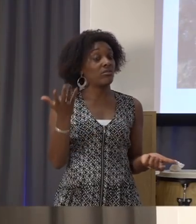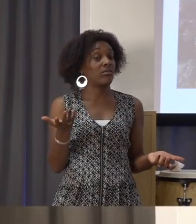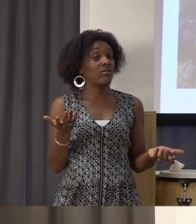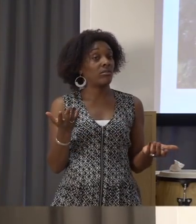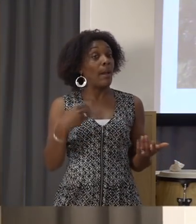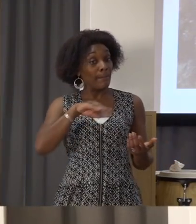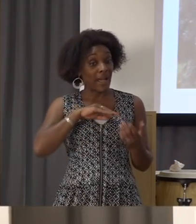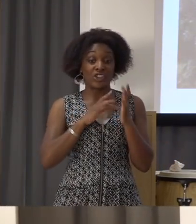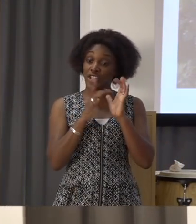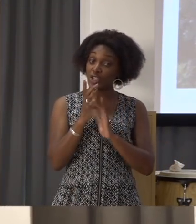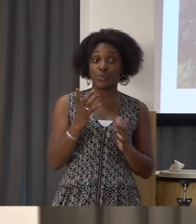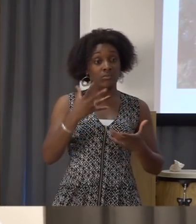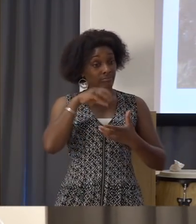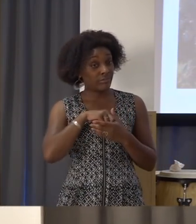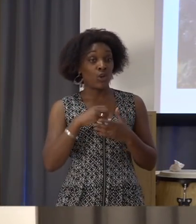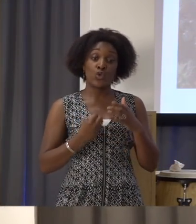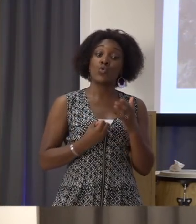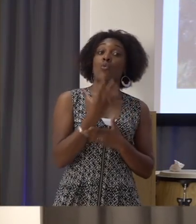En tant que nouvelle créature,